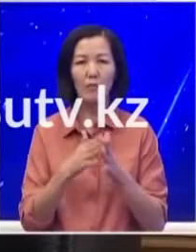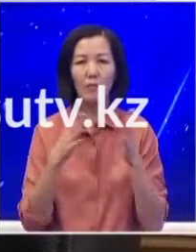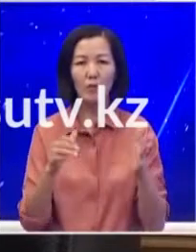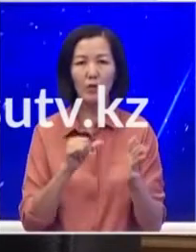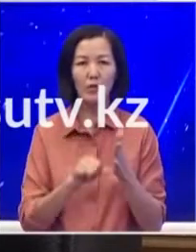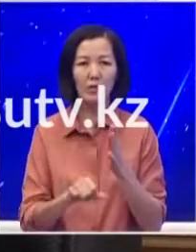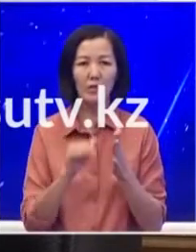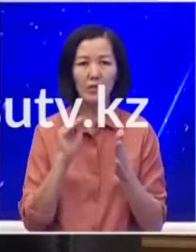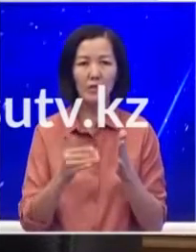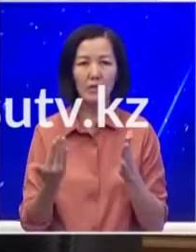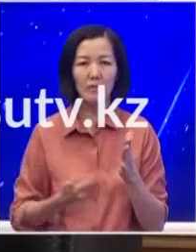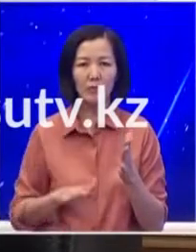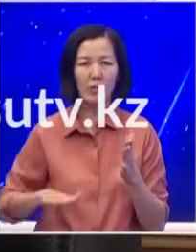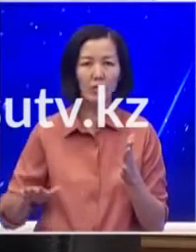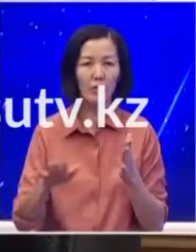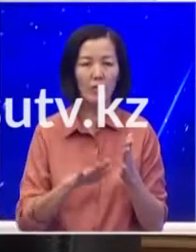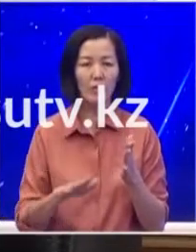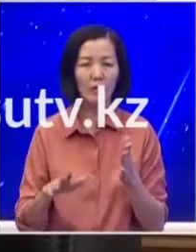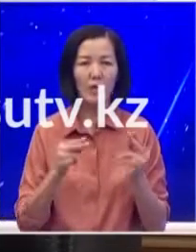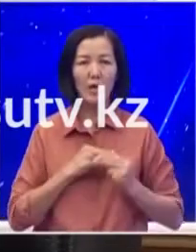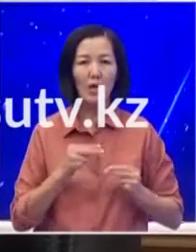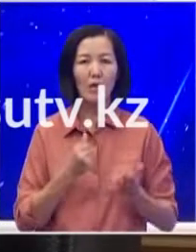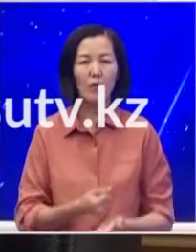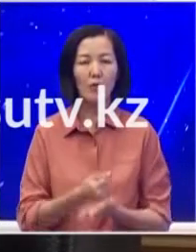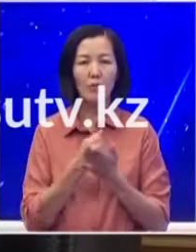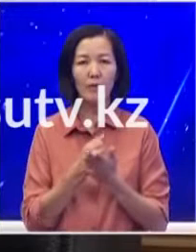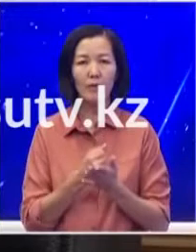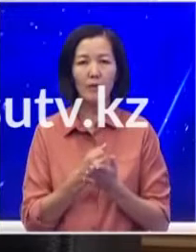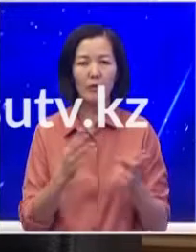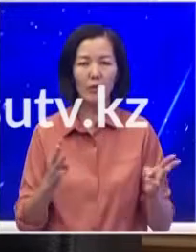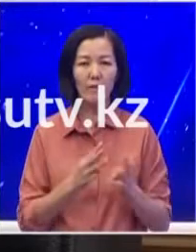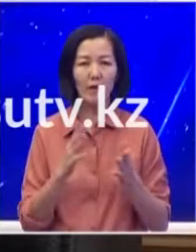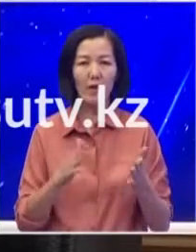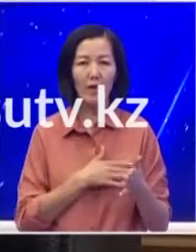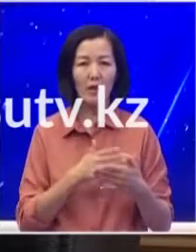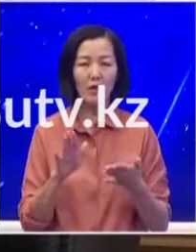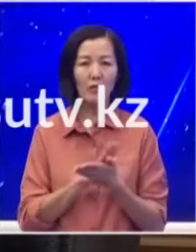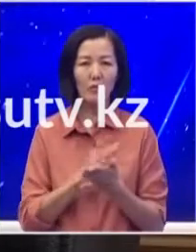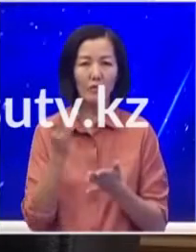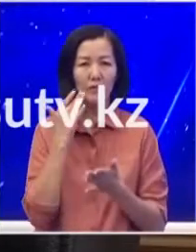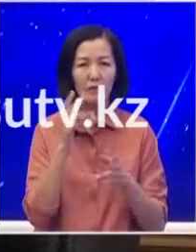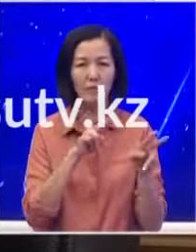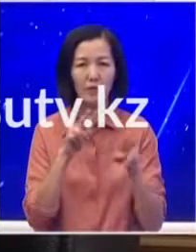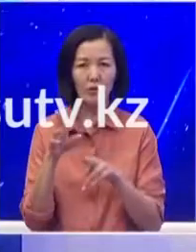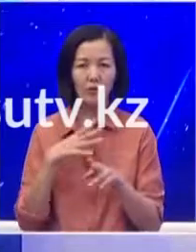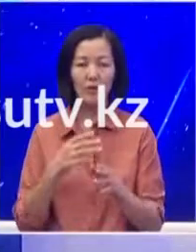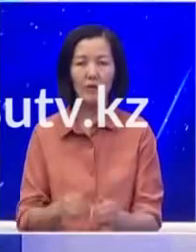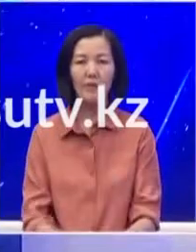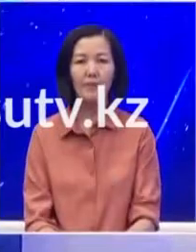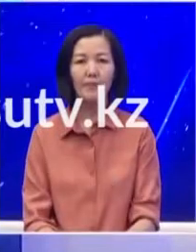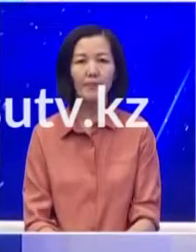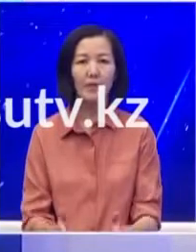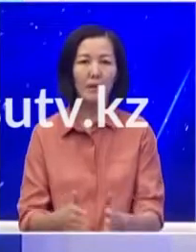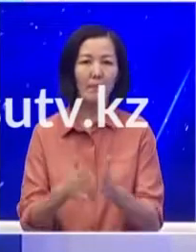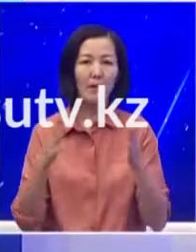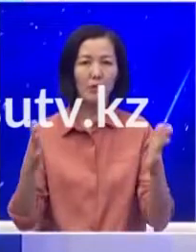60 тысячам жителей области. Работа по поддержке волонтерского движения продолжается и находится на постоянном контроле.